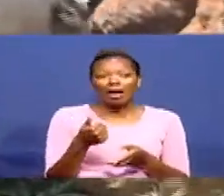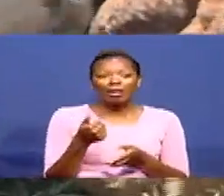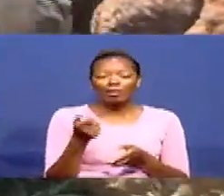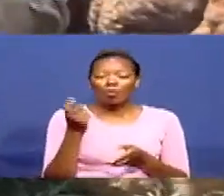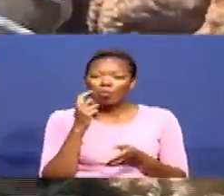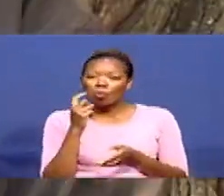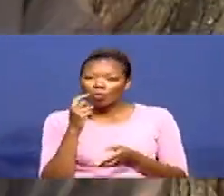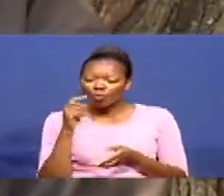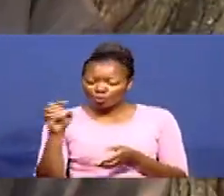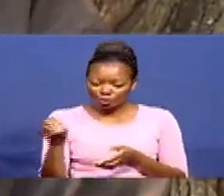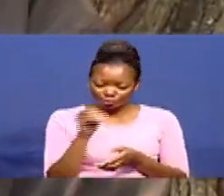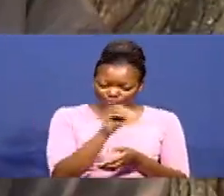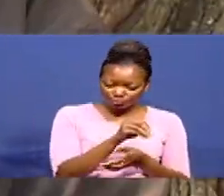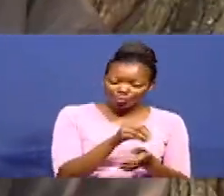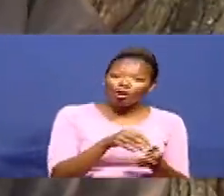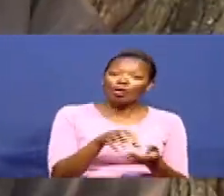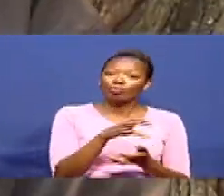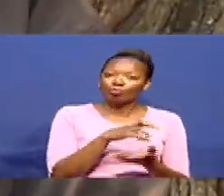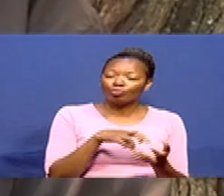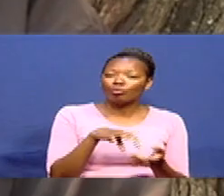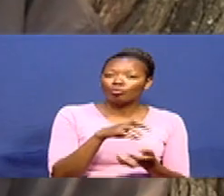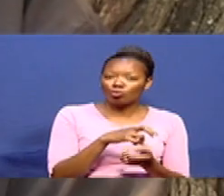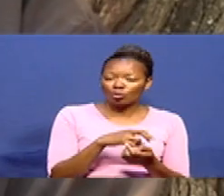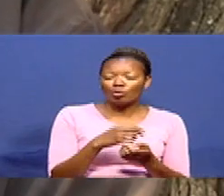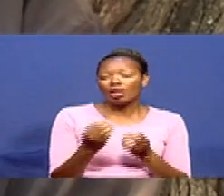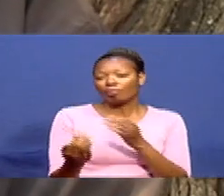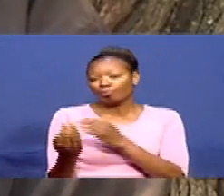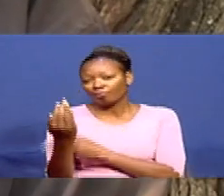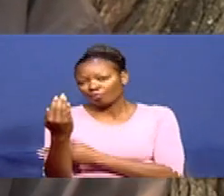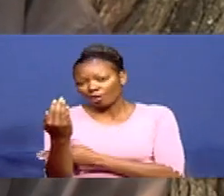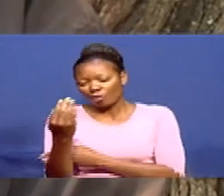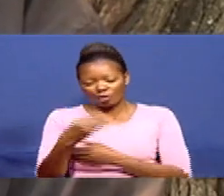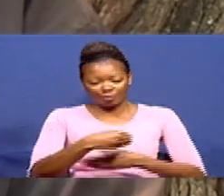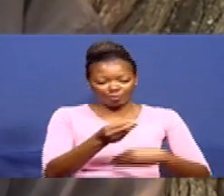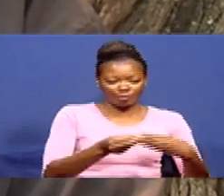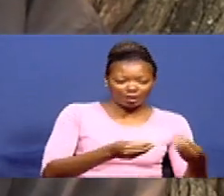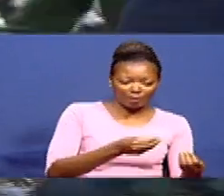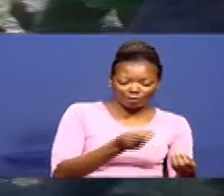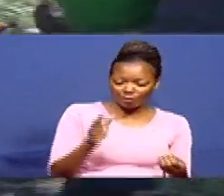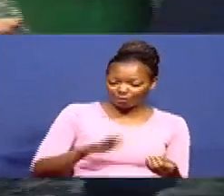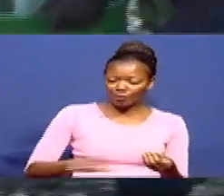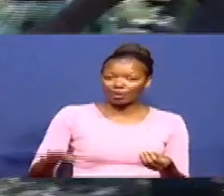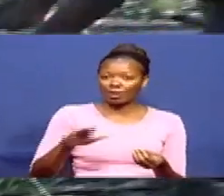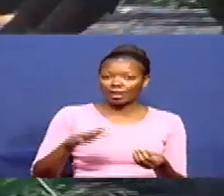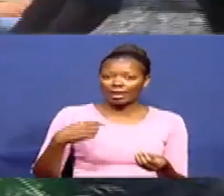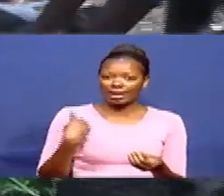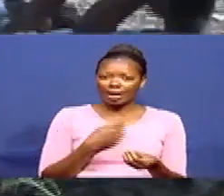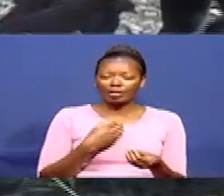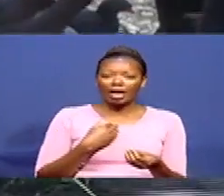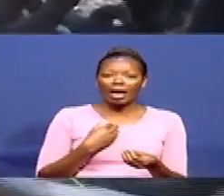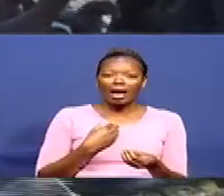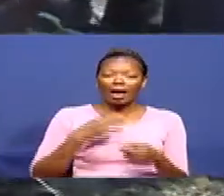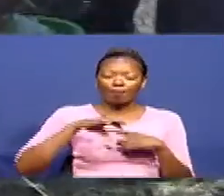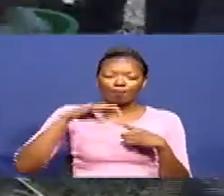kienyeji feeds. Hiyo tunaanza naye asubuhi. Kwa hii center yetu tuko na a lot of